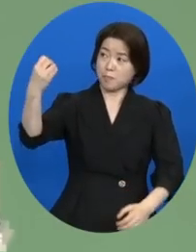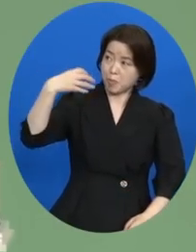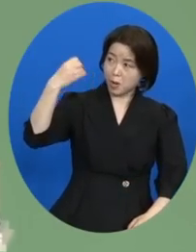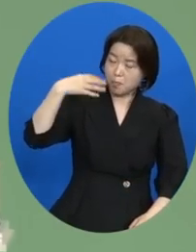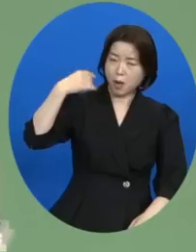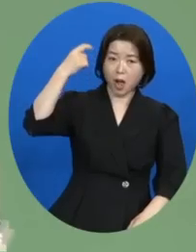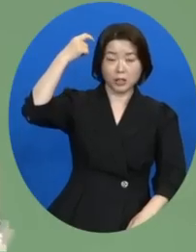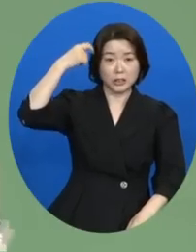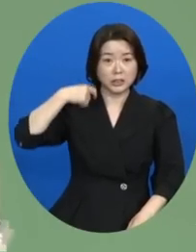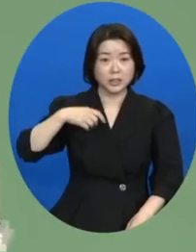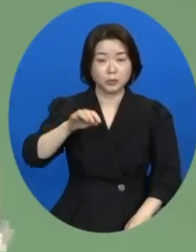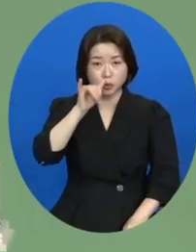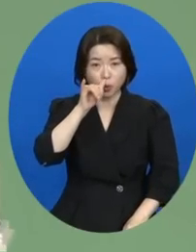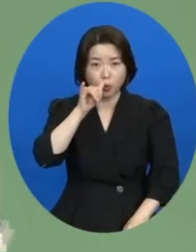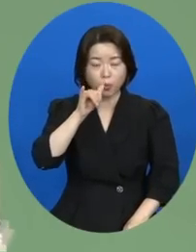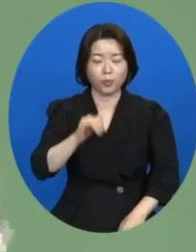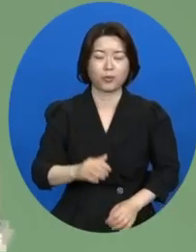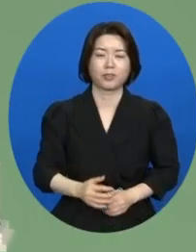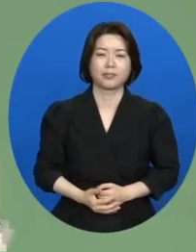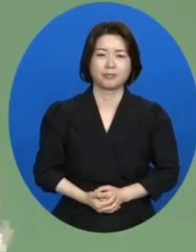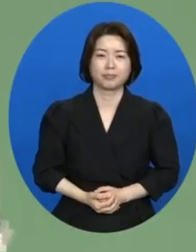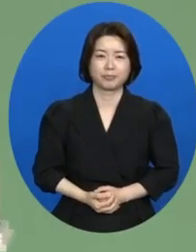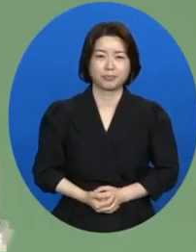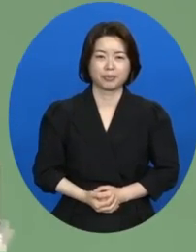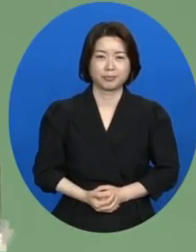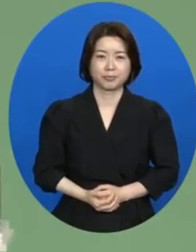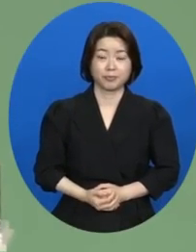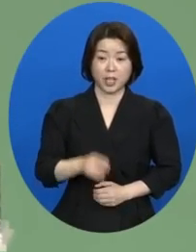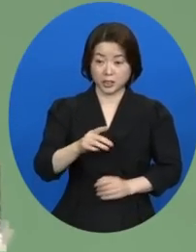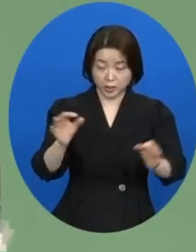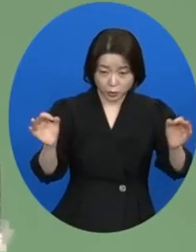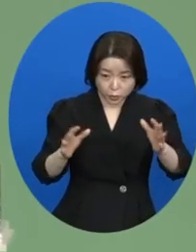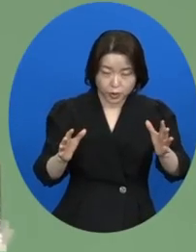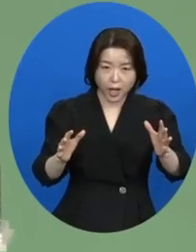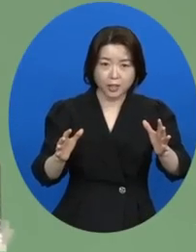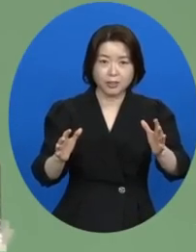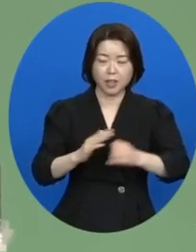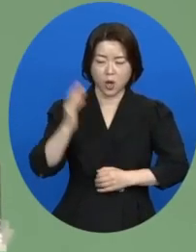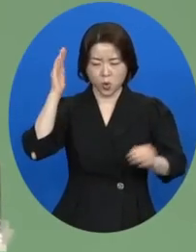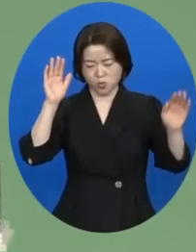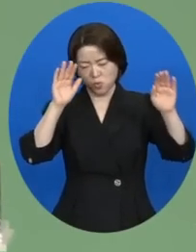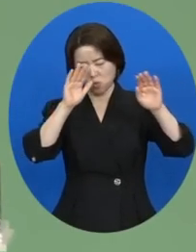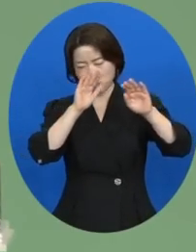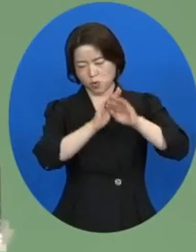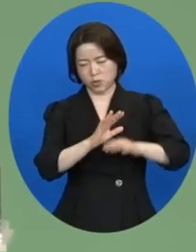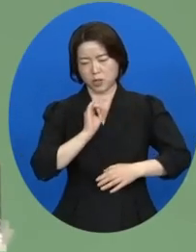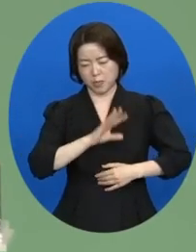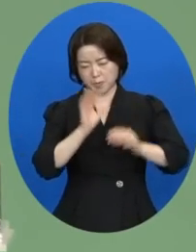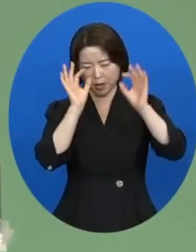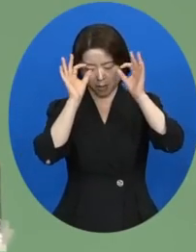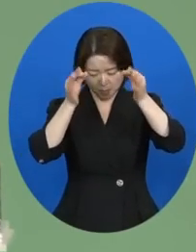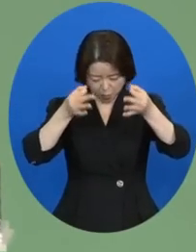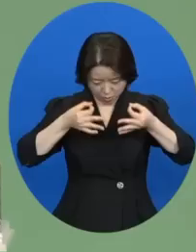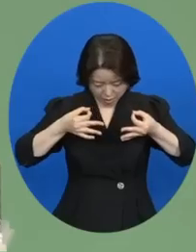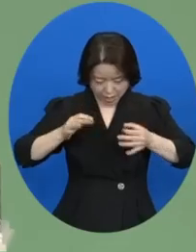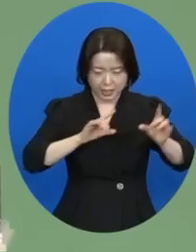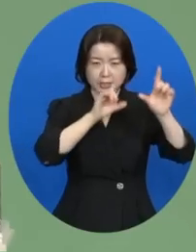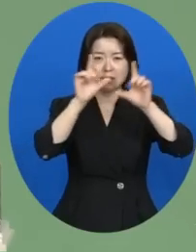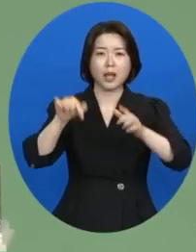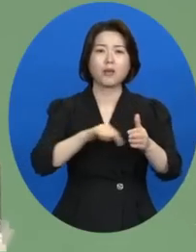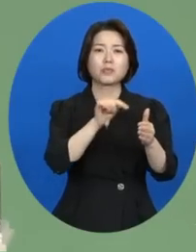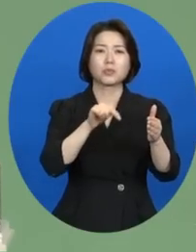말씀이 들어오는 것 같았습니다. 그 순간 어둡게만 보이던 제 삶